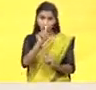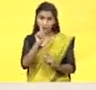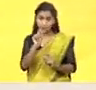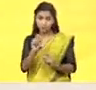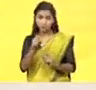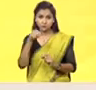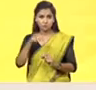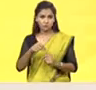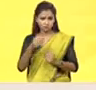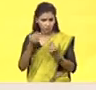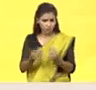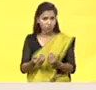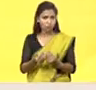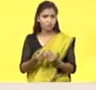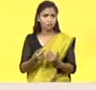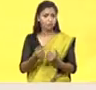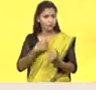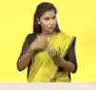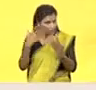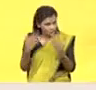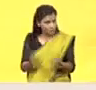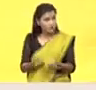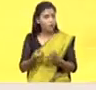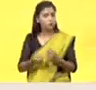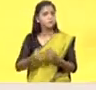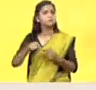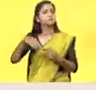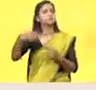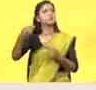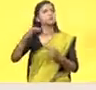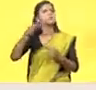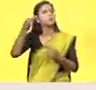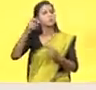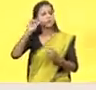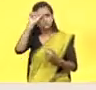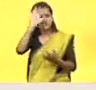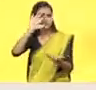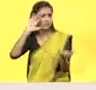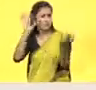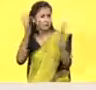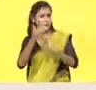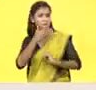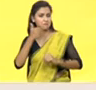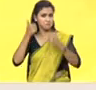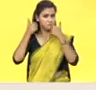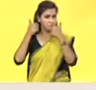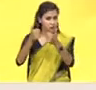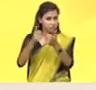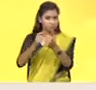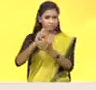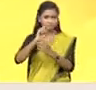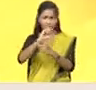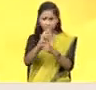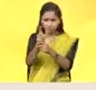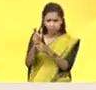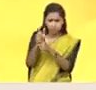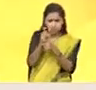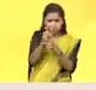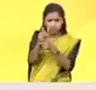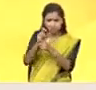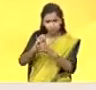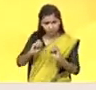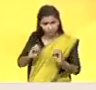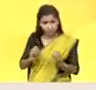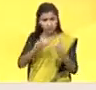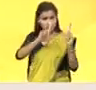करंट कॉस्ट में। और हम चाहते हैं आगे जाते हुए हम दुनिया के लिए बेस्ट क्वालिटी सैटेलाइट इमेजेस जनरेट